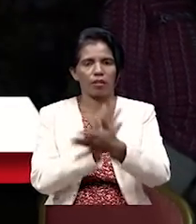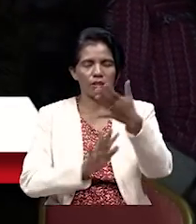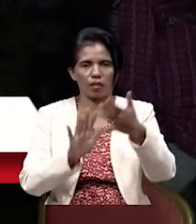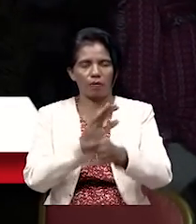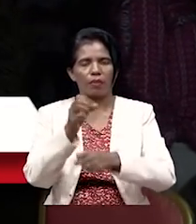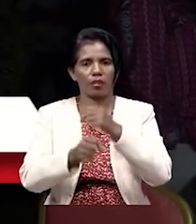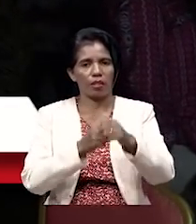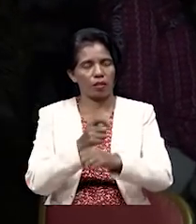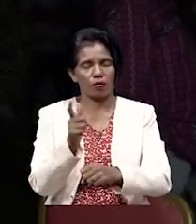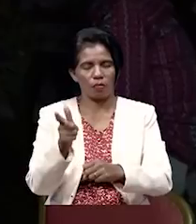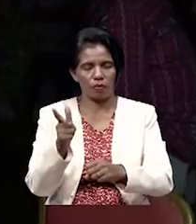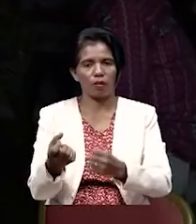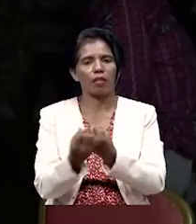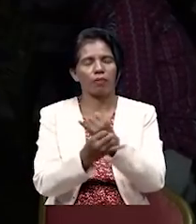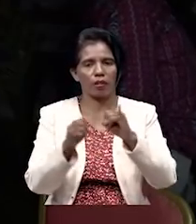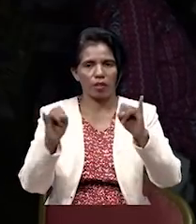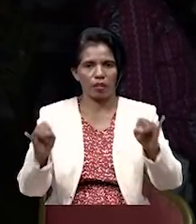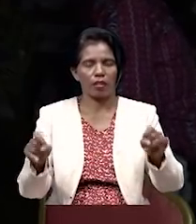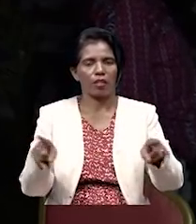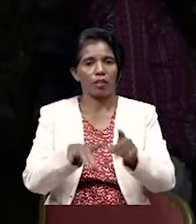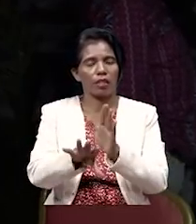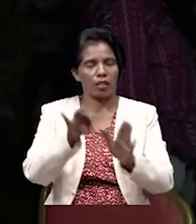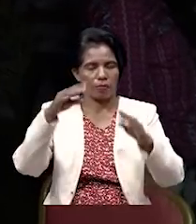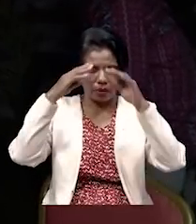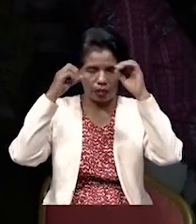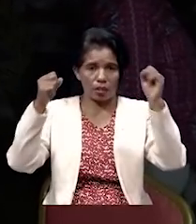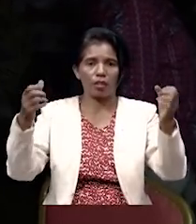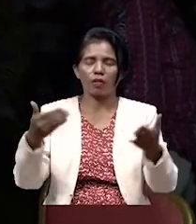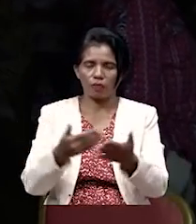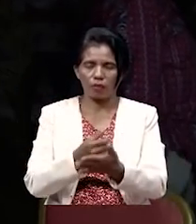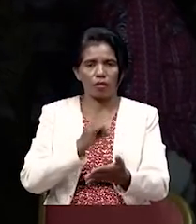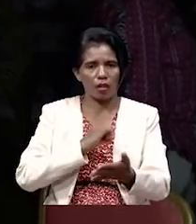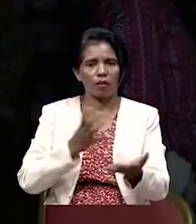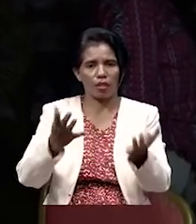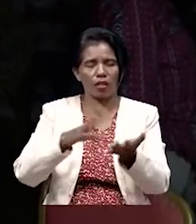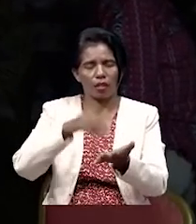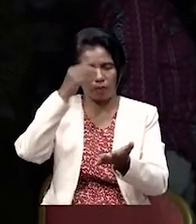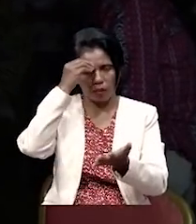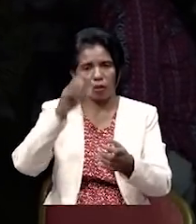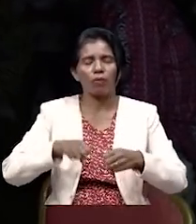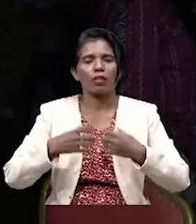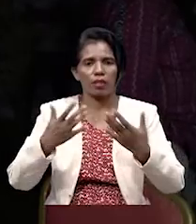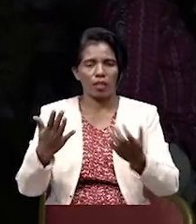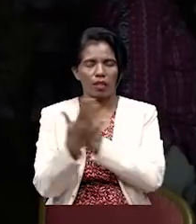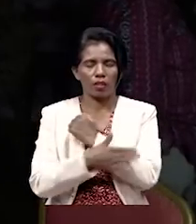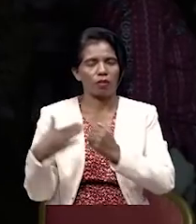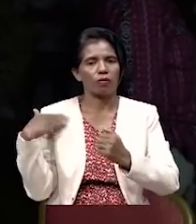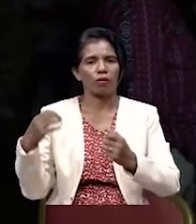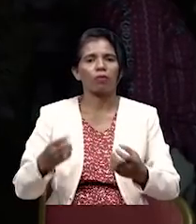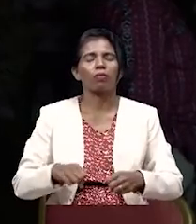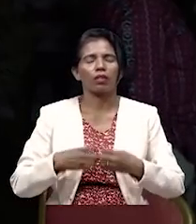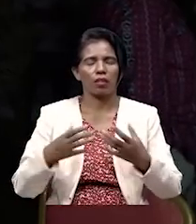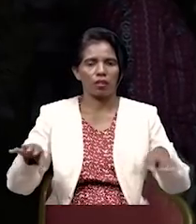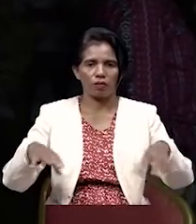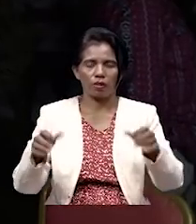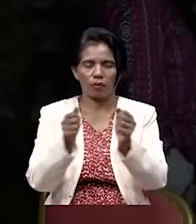tahun kemerdekaan, baru saja memilih presiden baru. Saya ingin belajar bagaimana negara muda ini berusaha untuk terus